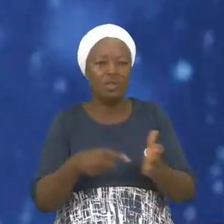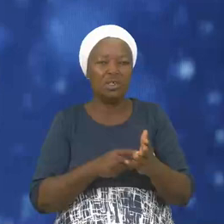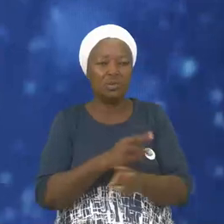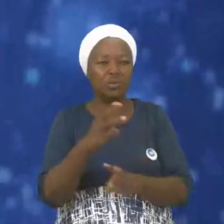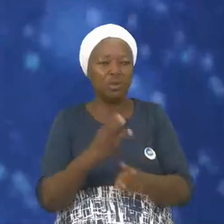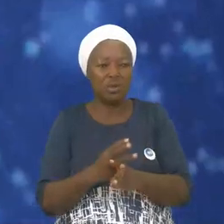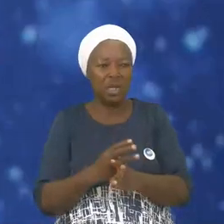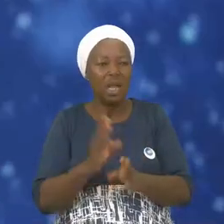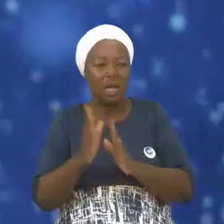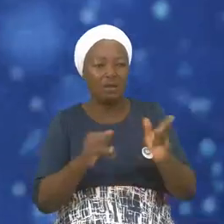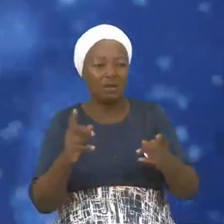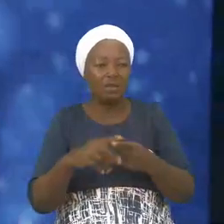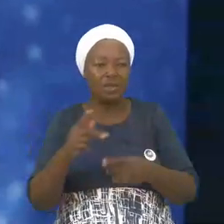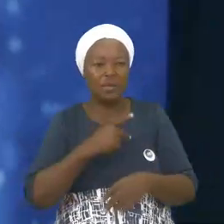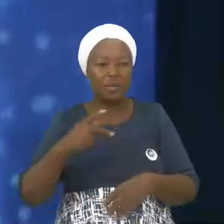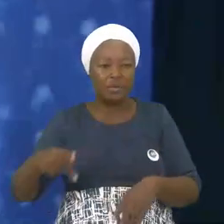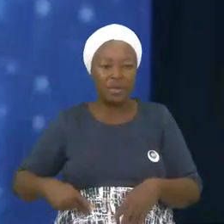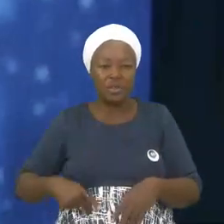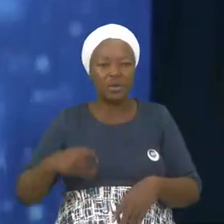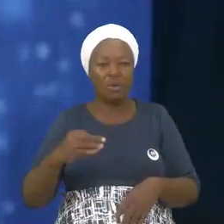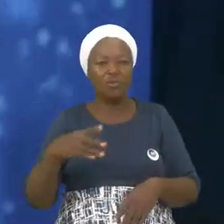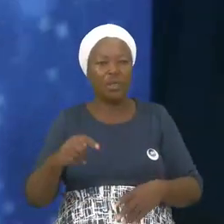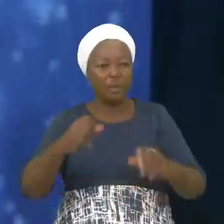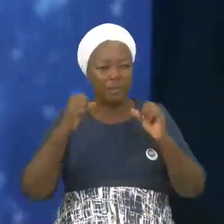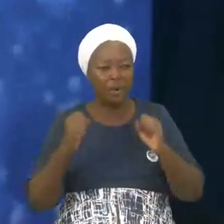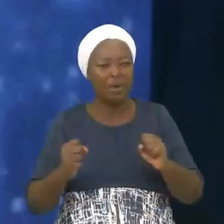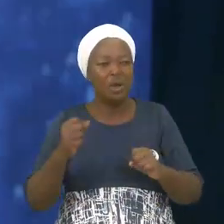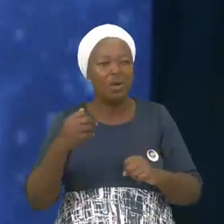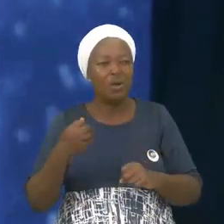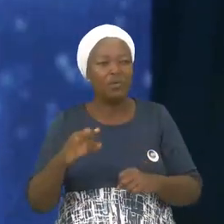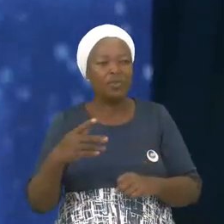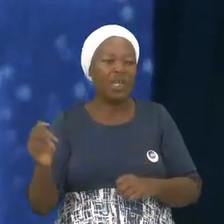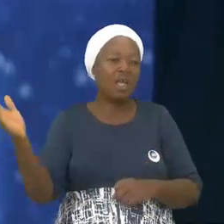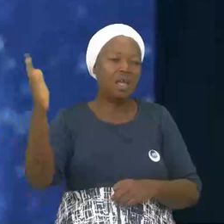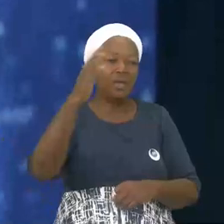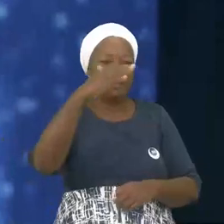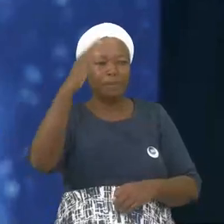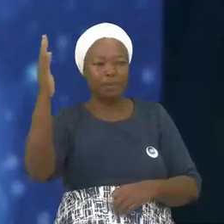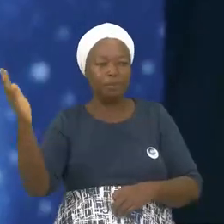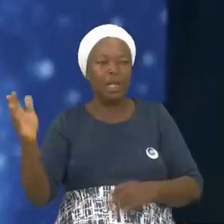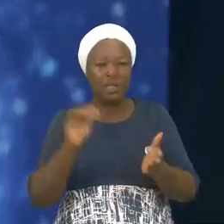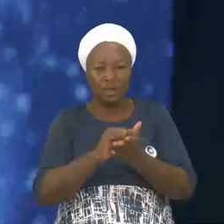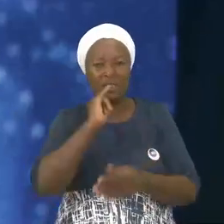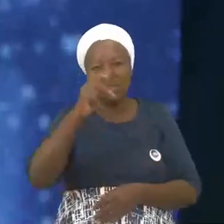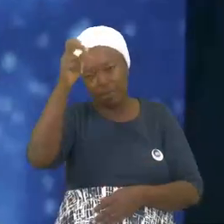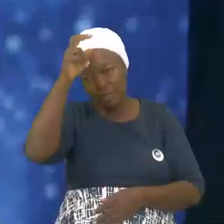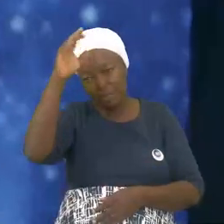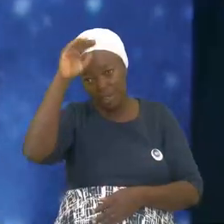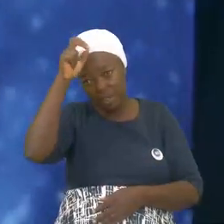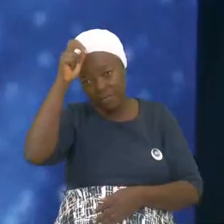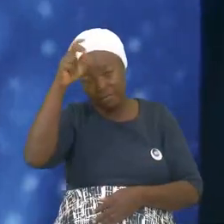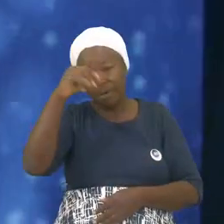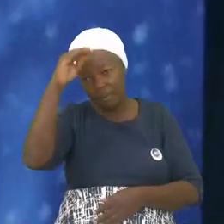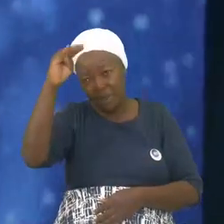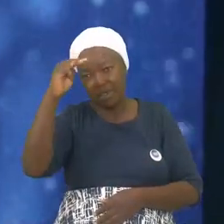vous marchiez autrefois selon le train de ce monde, selon le prince de la puissance de